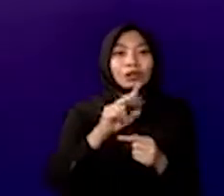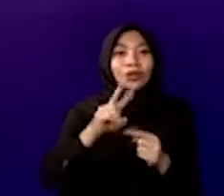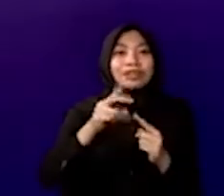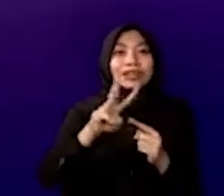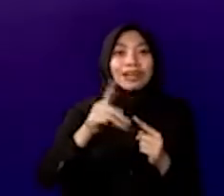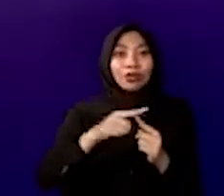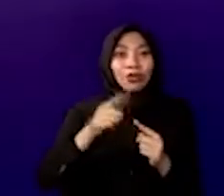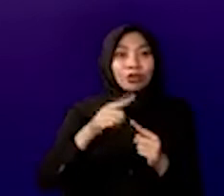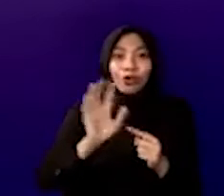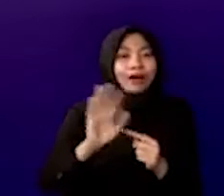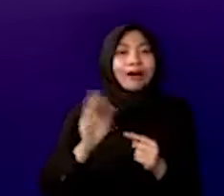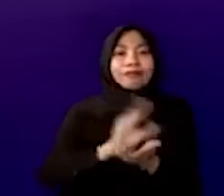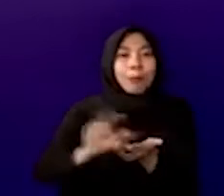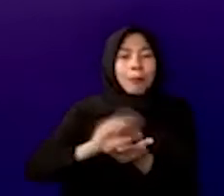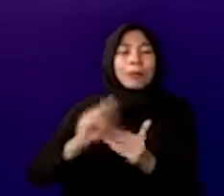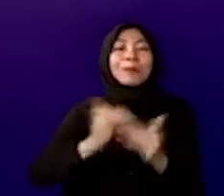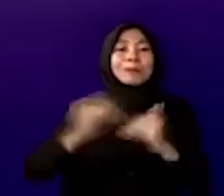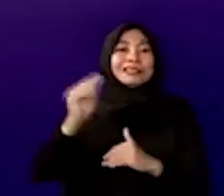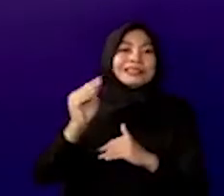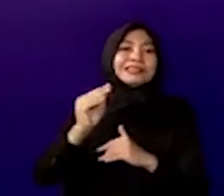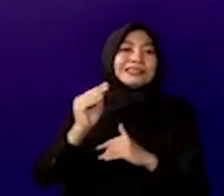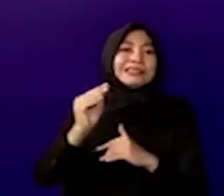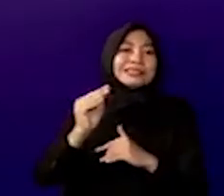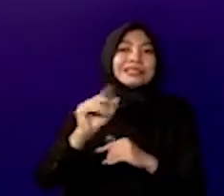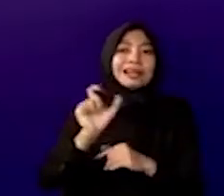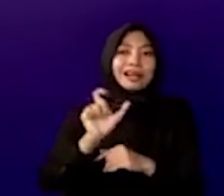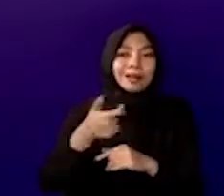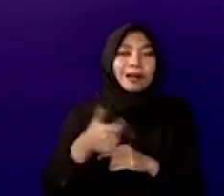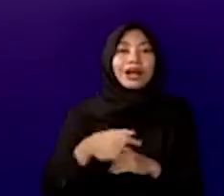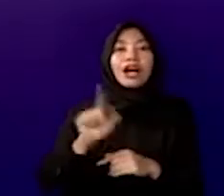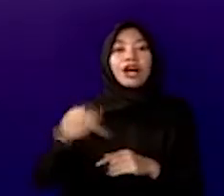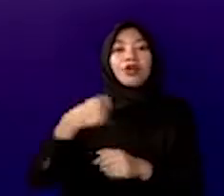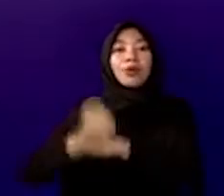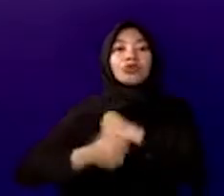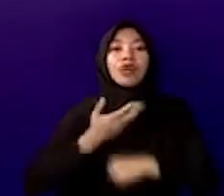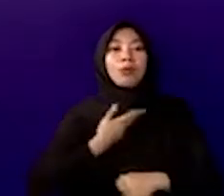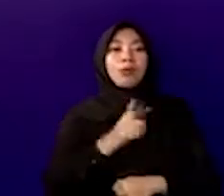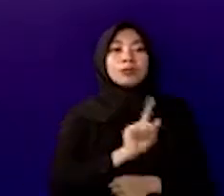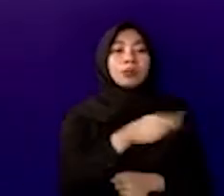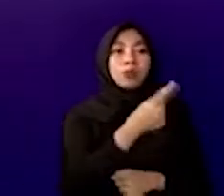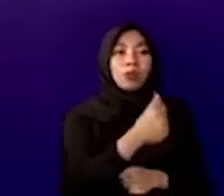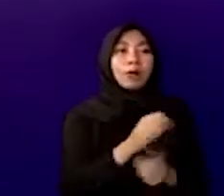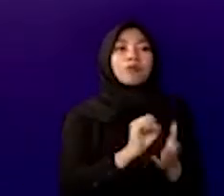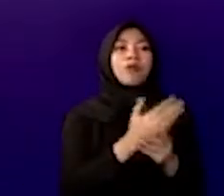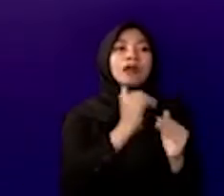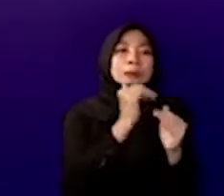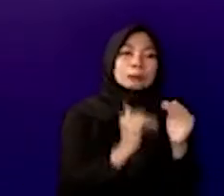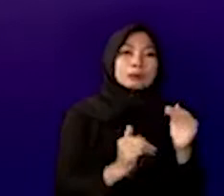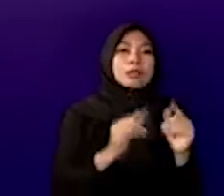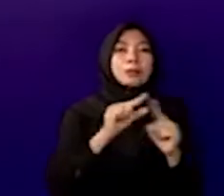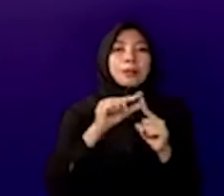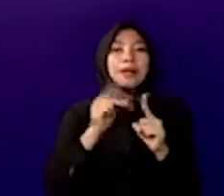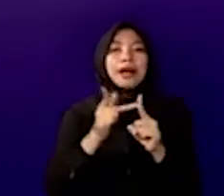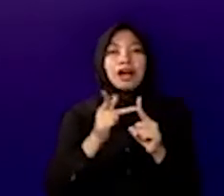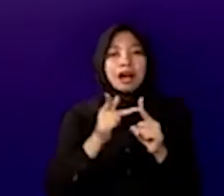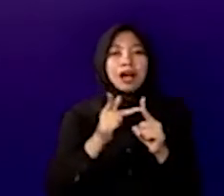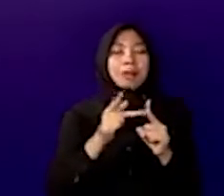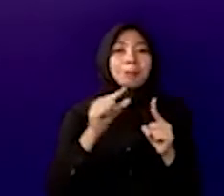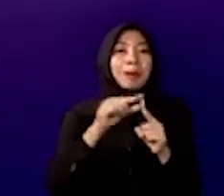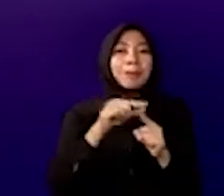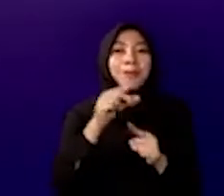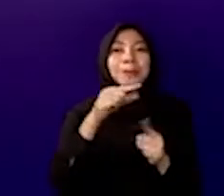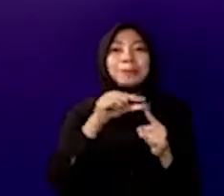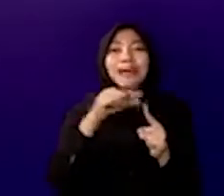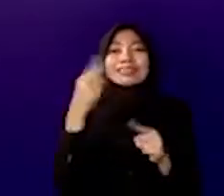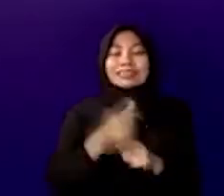128,21 triliun ini dalam bentuk subsidi bunga penempatan dana belanja PPH final jadi